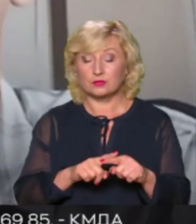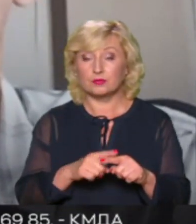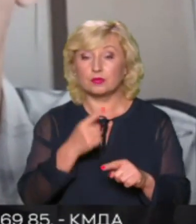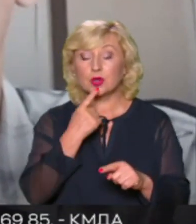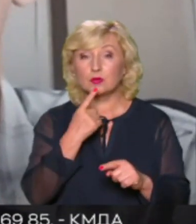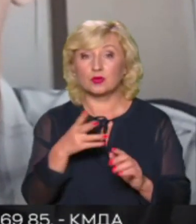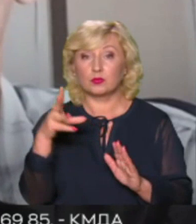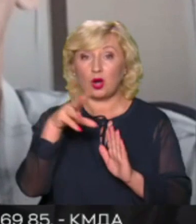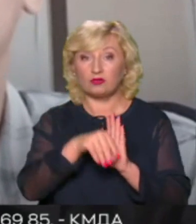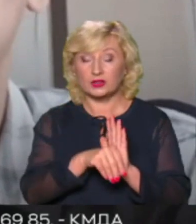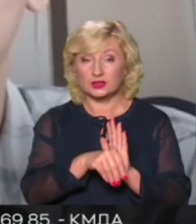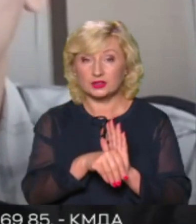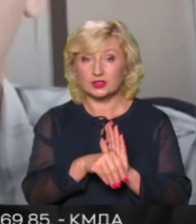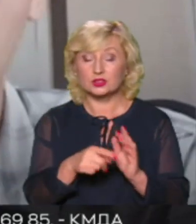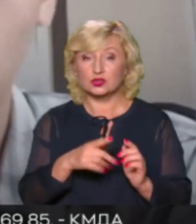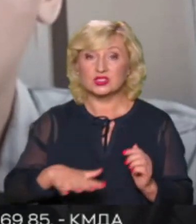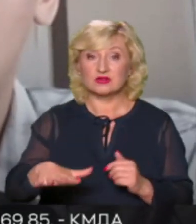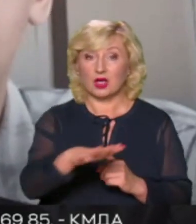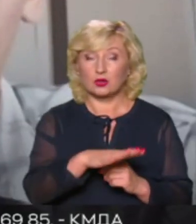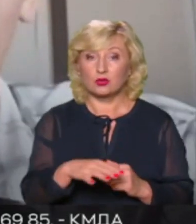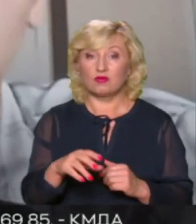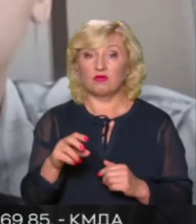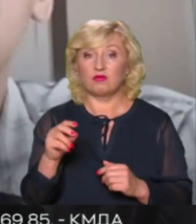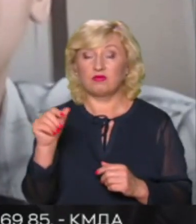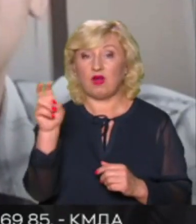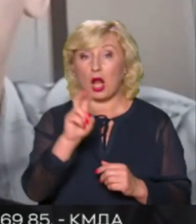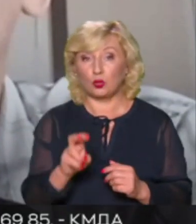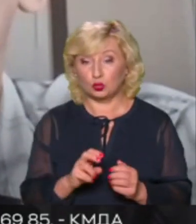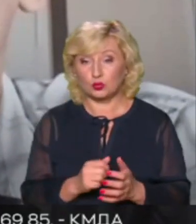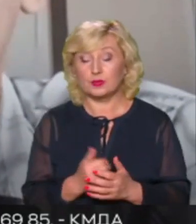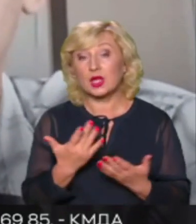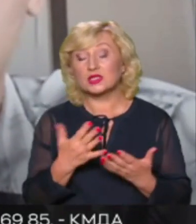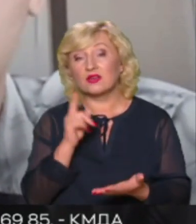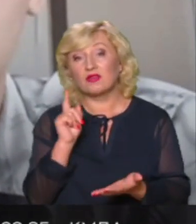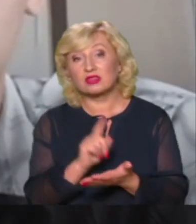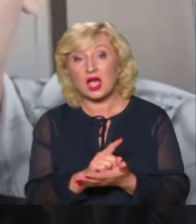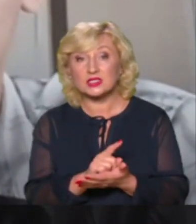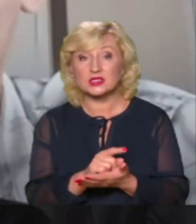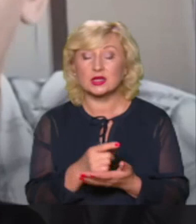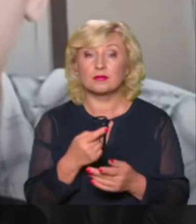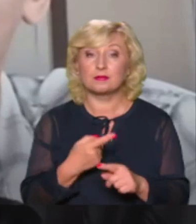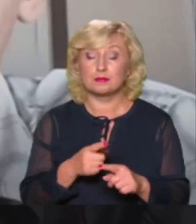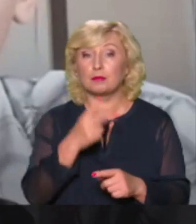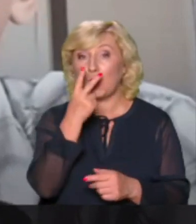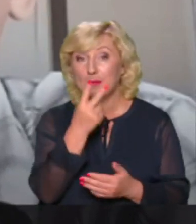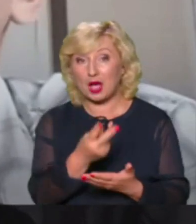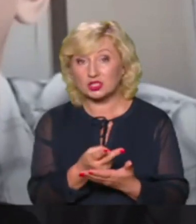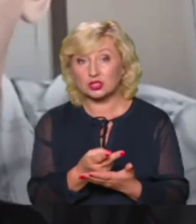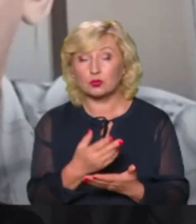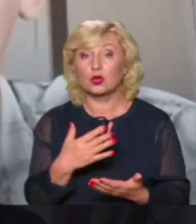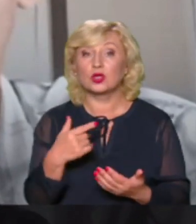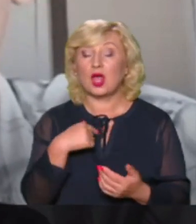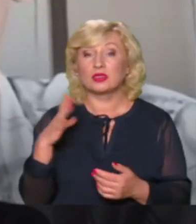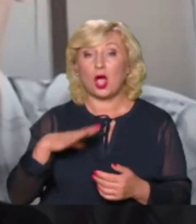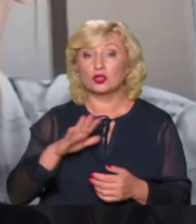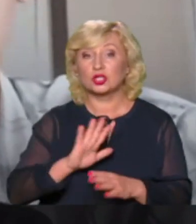проводити цю сферу валютну. Спільно. Ну, але наскільки це вдасться, ми, я думаю, побачимо, але я не очікую